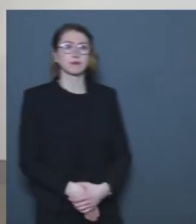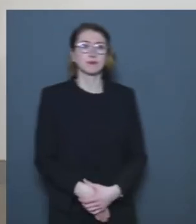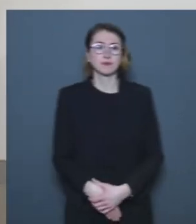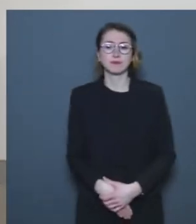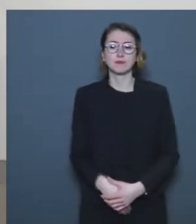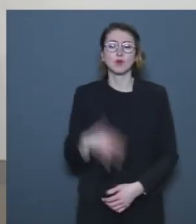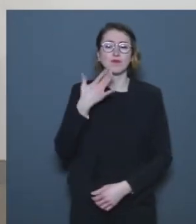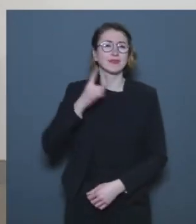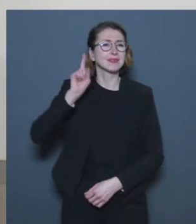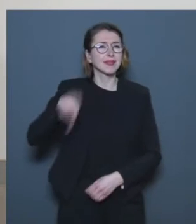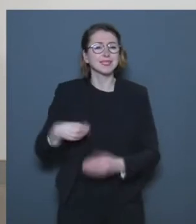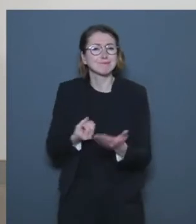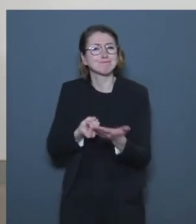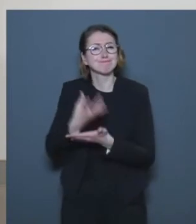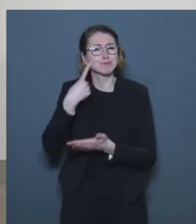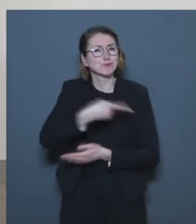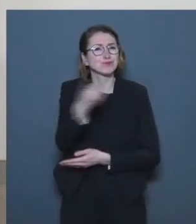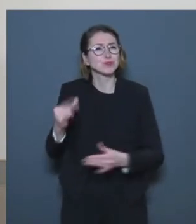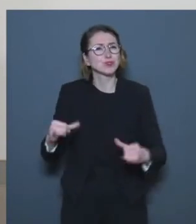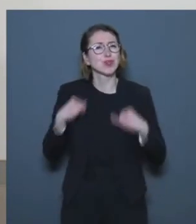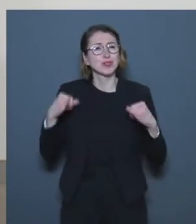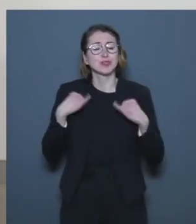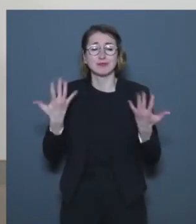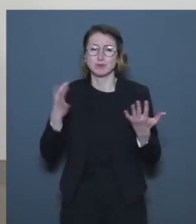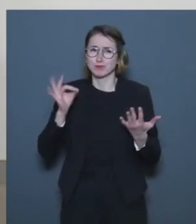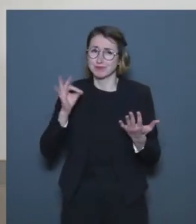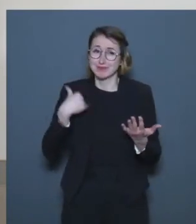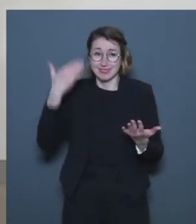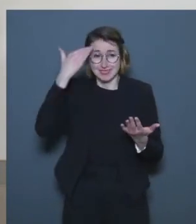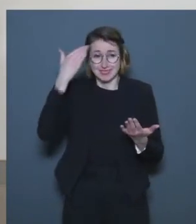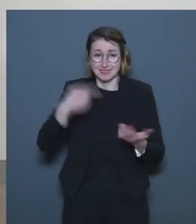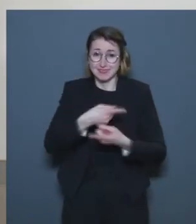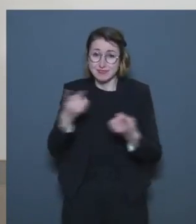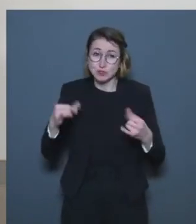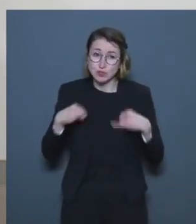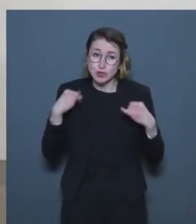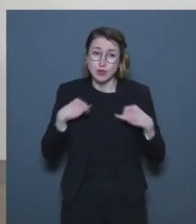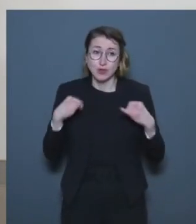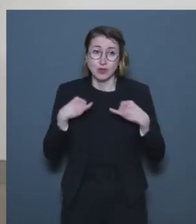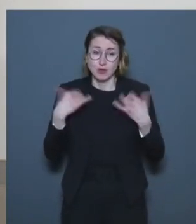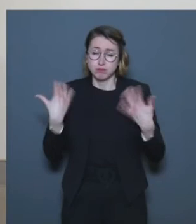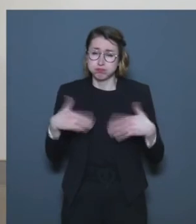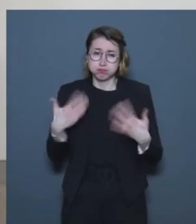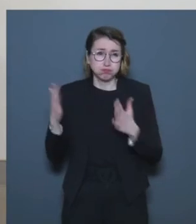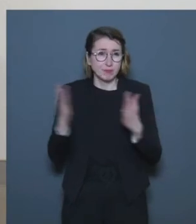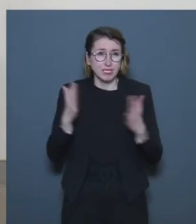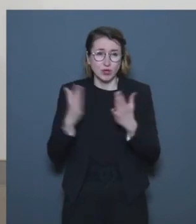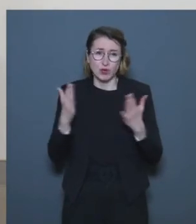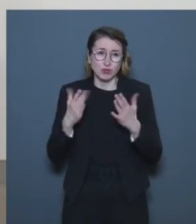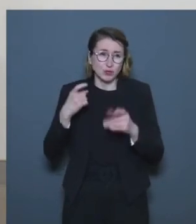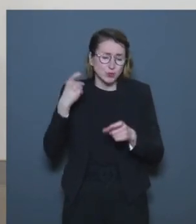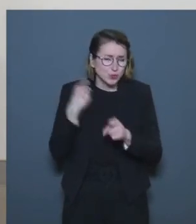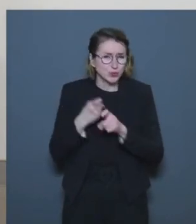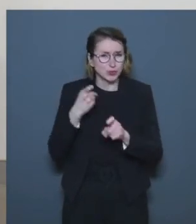sommes sincèrement conscients que vous vivez une période extrêmement difficile. La